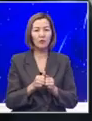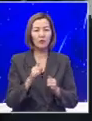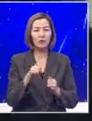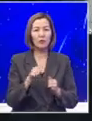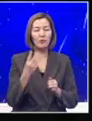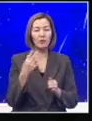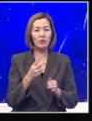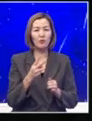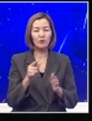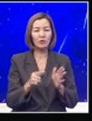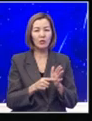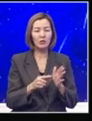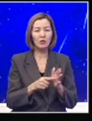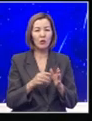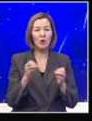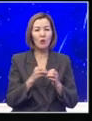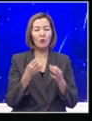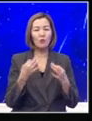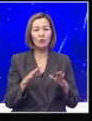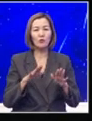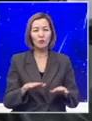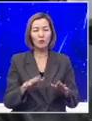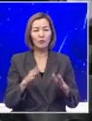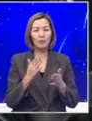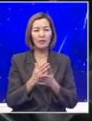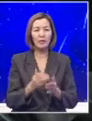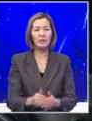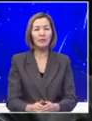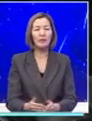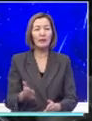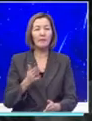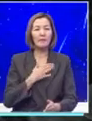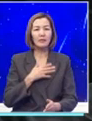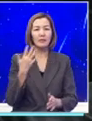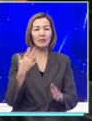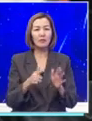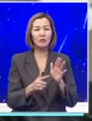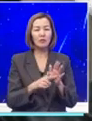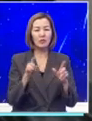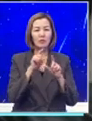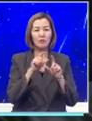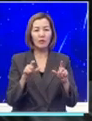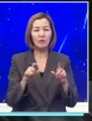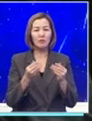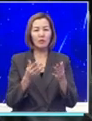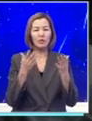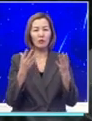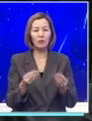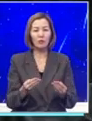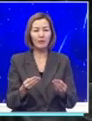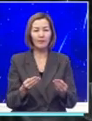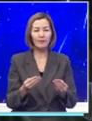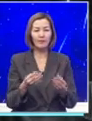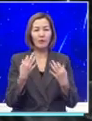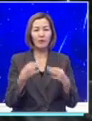57-ші мекемеде 10 бос жұмыс орны бар. Біздің 57-ші мекеме бойынша қазіргі таңда